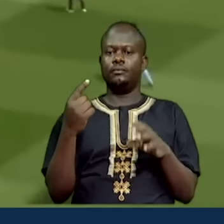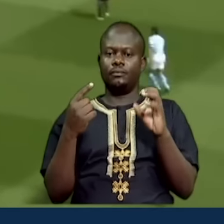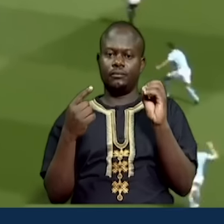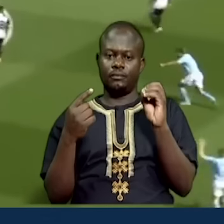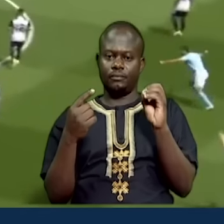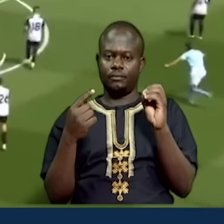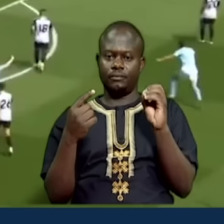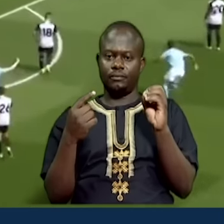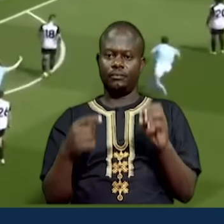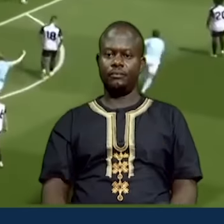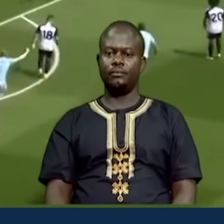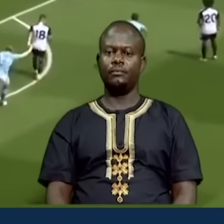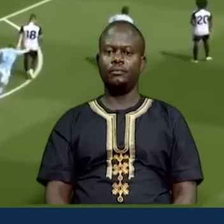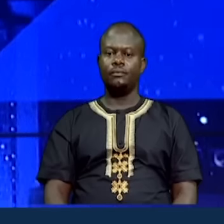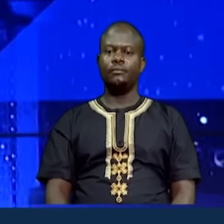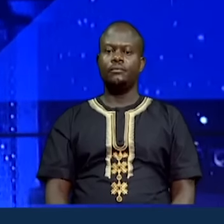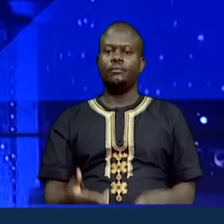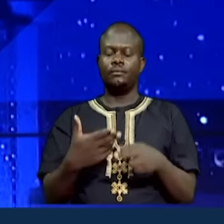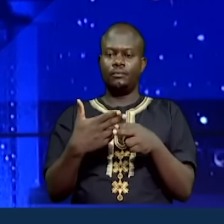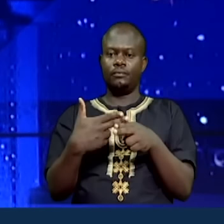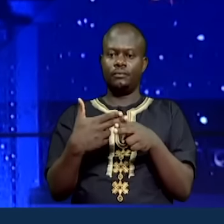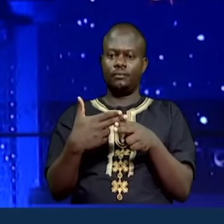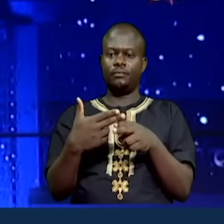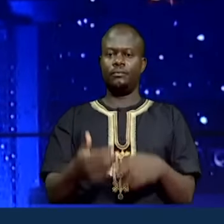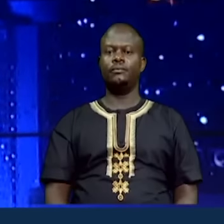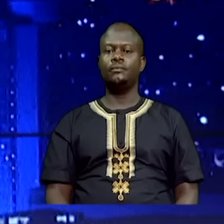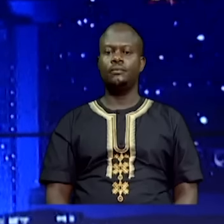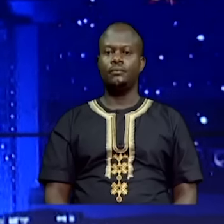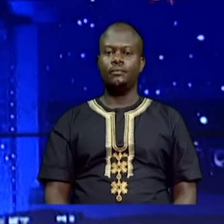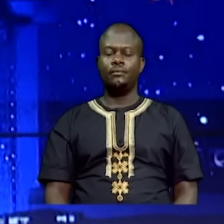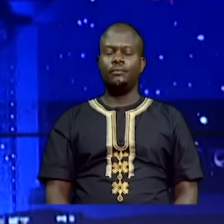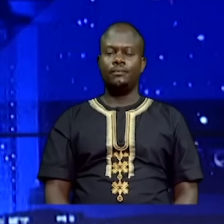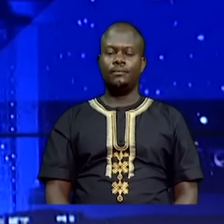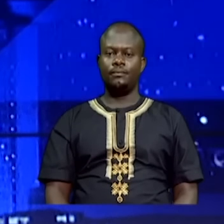turaza kubirambura. Urakoze cyane mu kanya gatoya na makuru ku buryo burambuye.